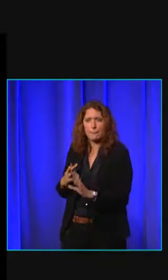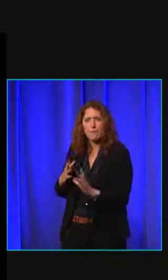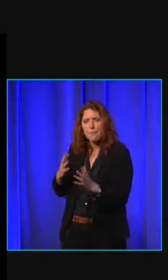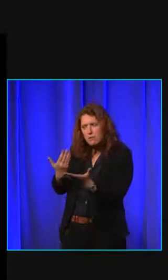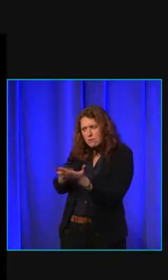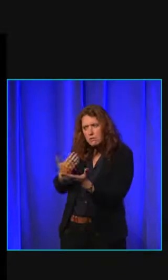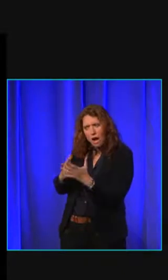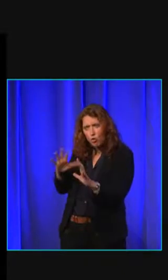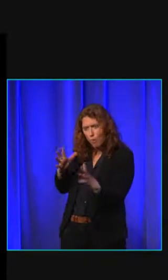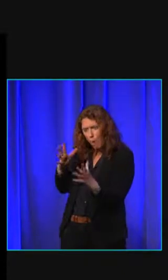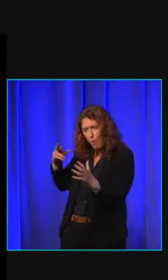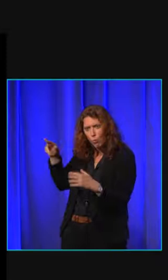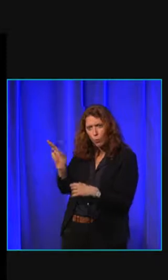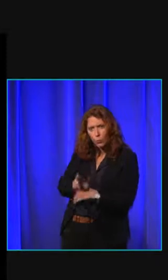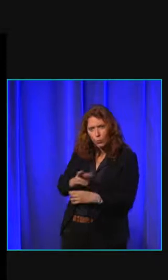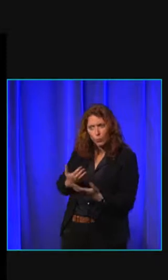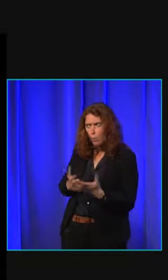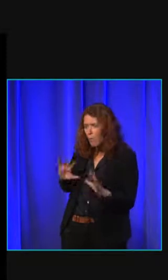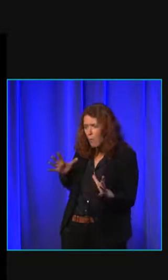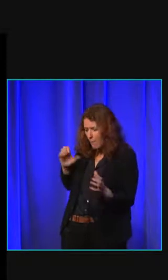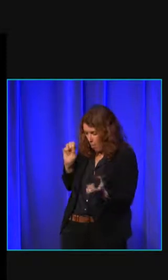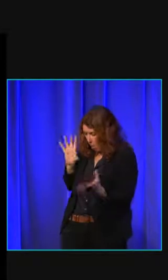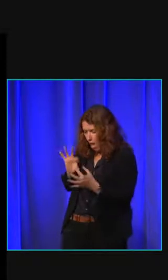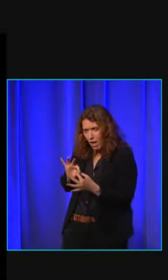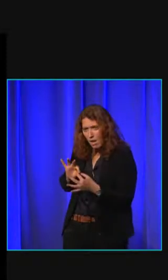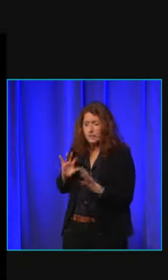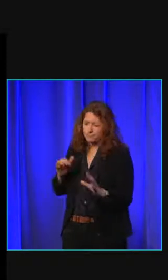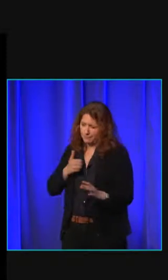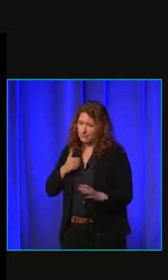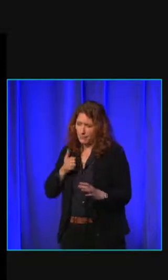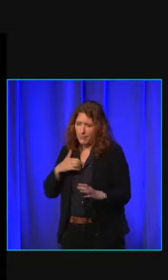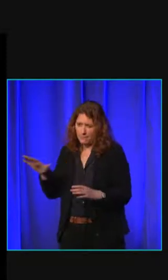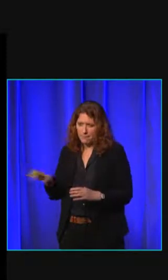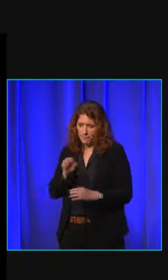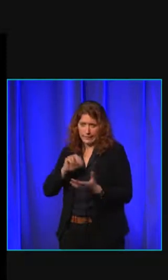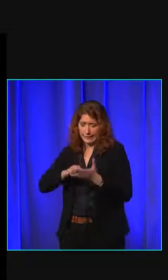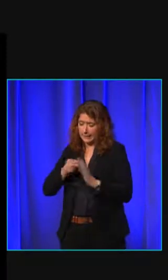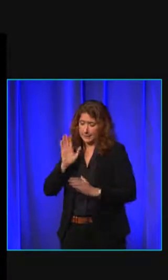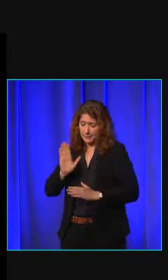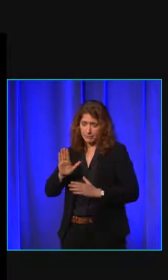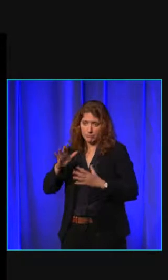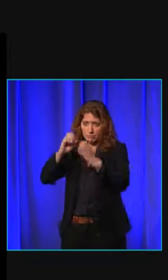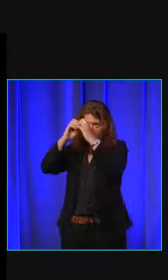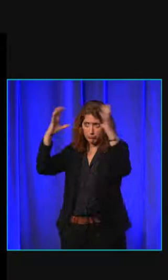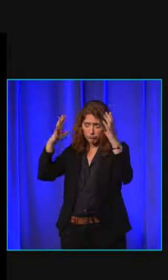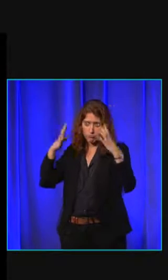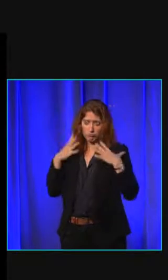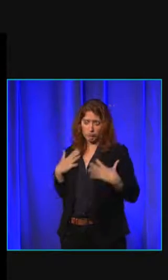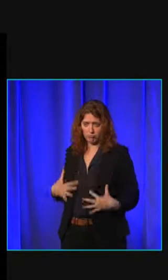pour enrayer cette altération? Eh bien, j'utilise une technique de simulation motrice que j'appelle